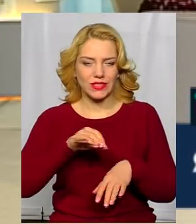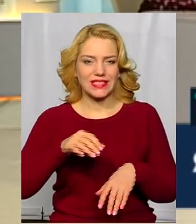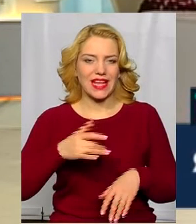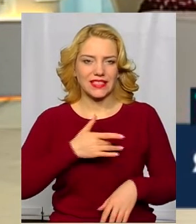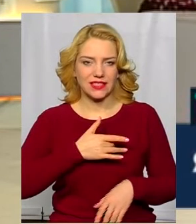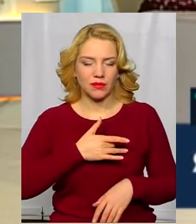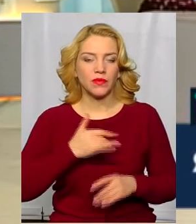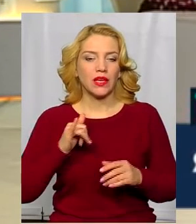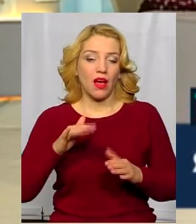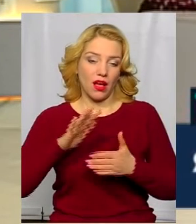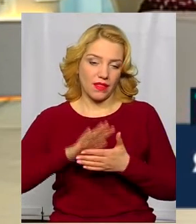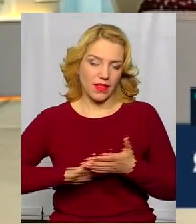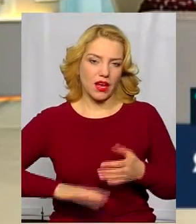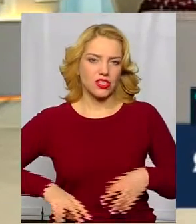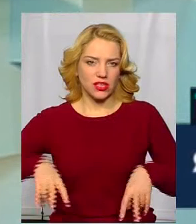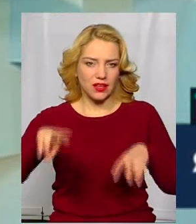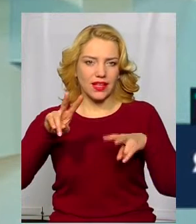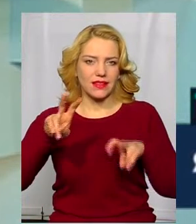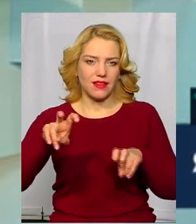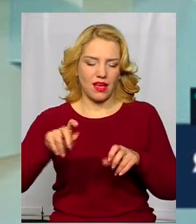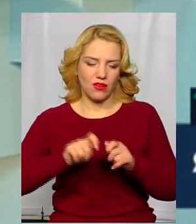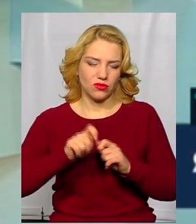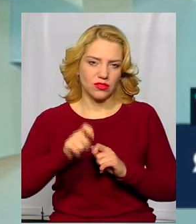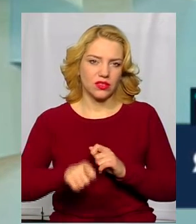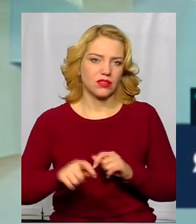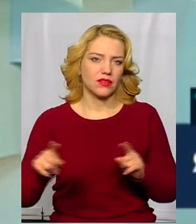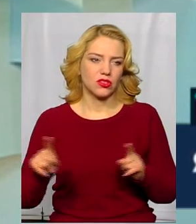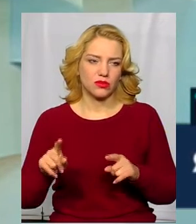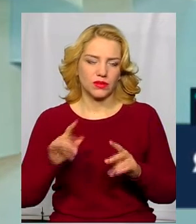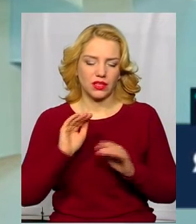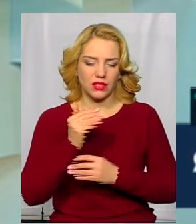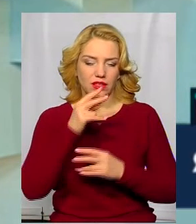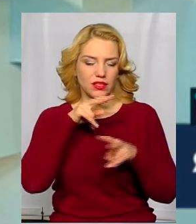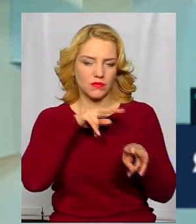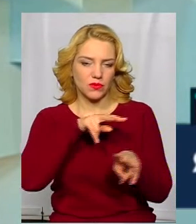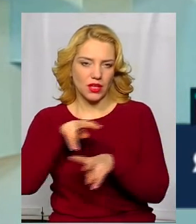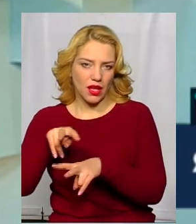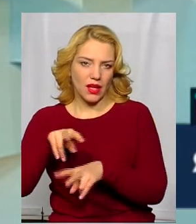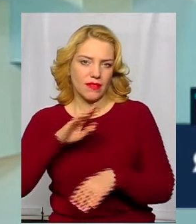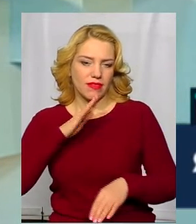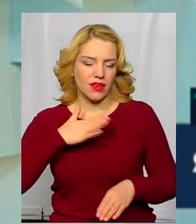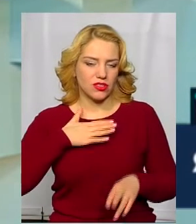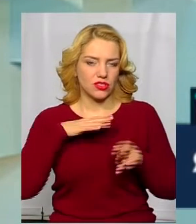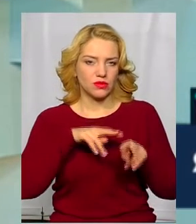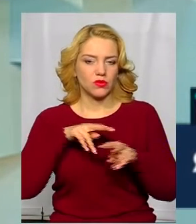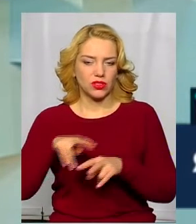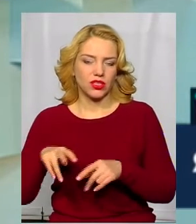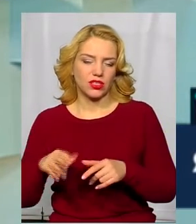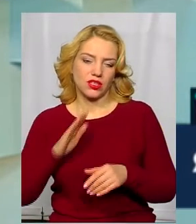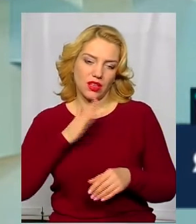ми вже визначаємось з діагнозом, чи може ця дитина знаходитись тільки під спостереженням в нашій лікарні, або